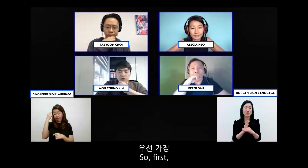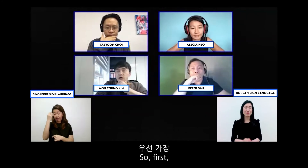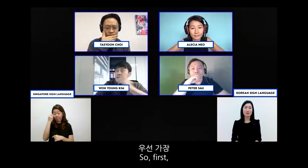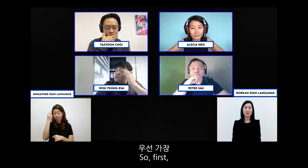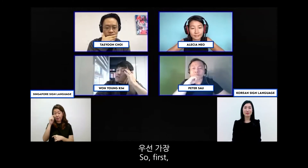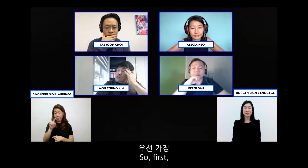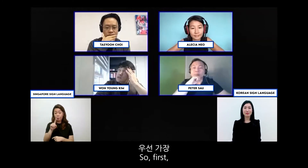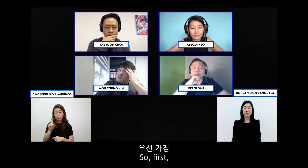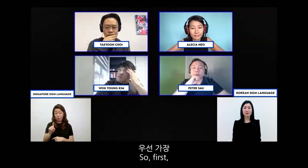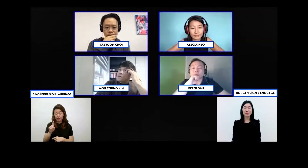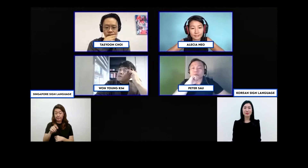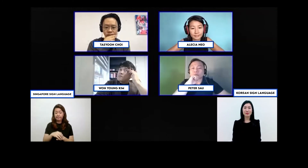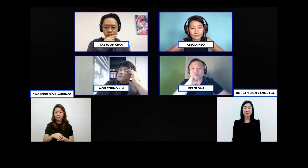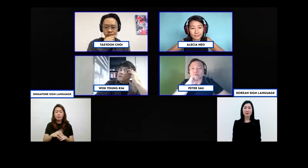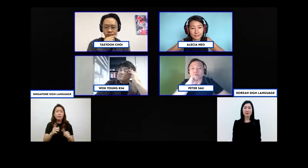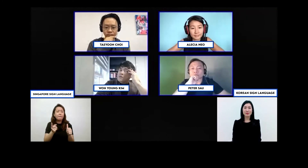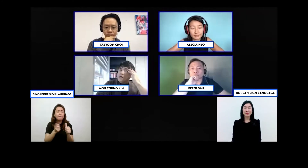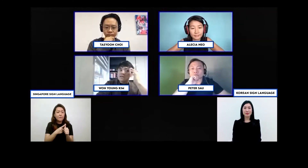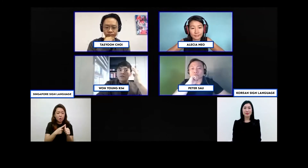우선 가장 그